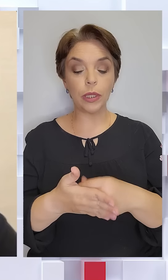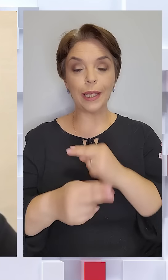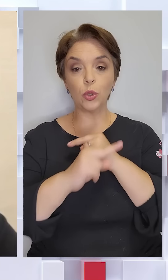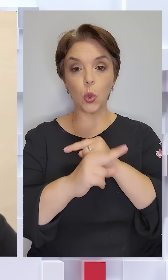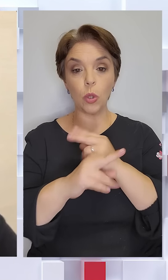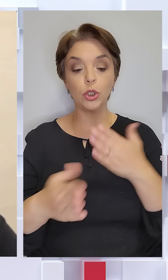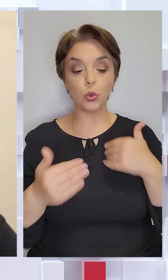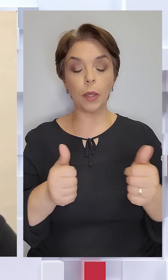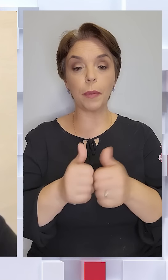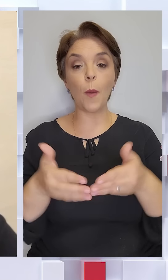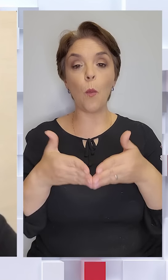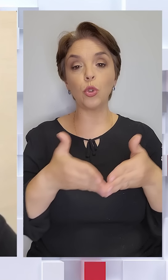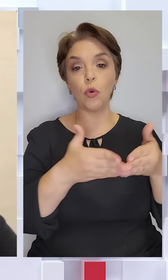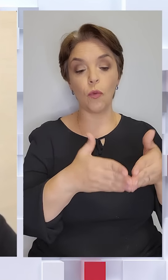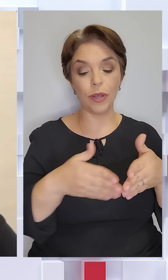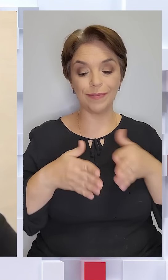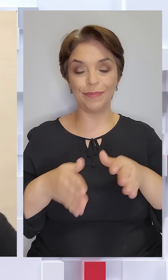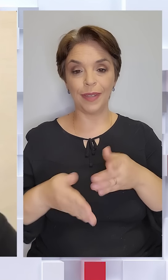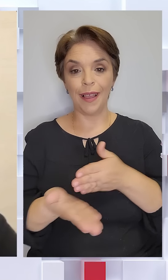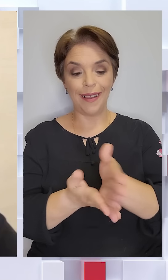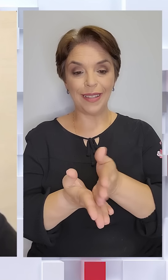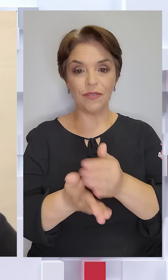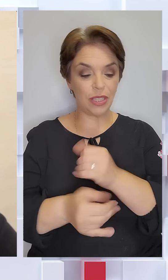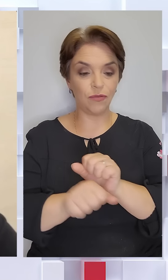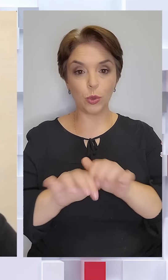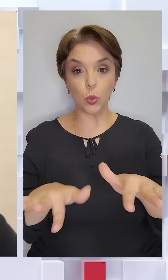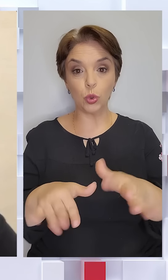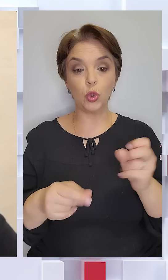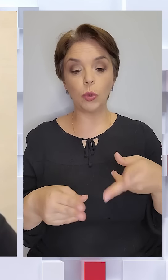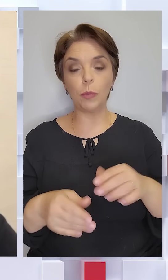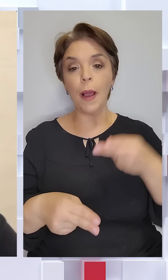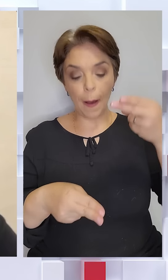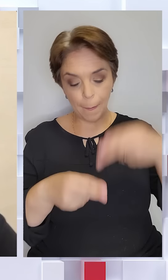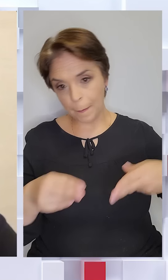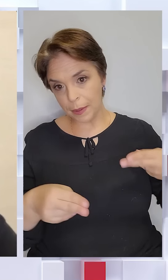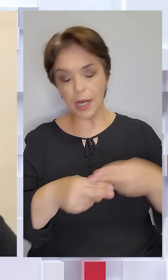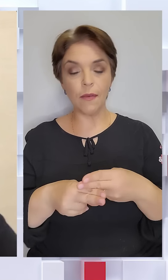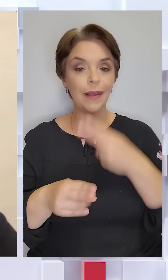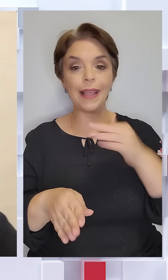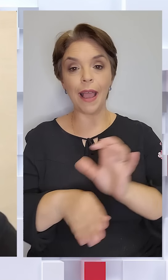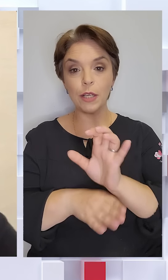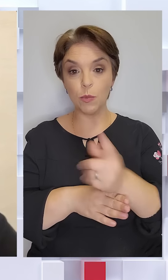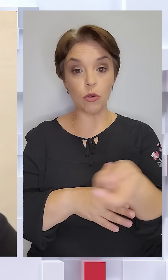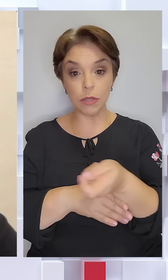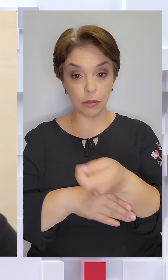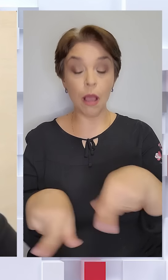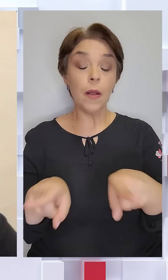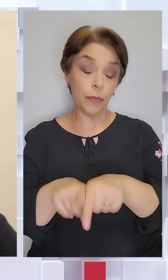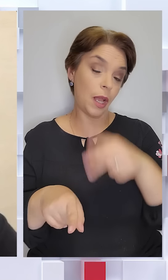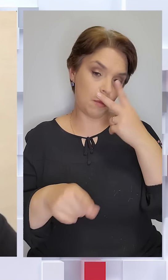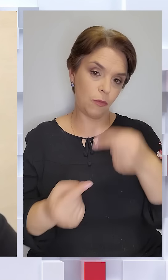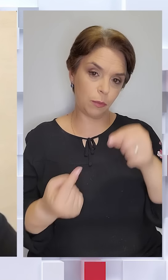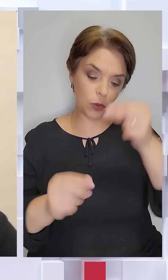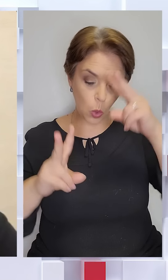дрони щодо припортової інфраструктури для того, щоб перервати експорт зерна. Так і ми бачимо